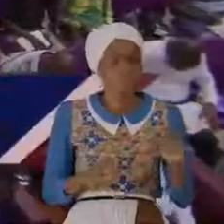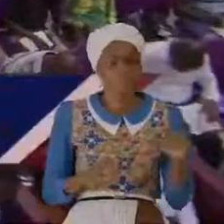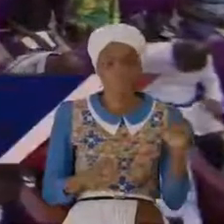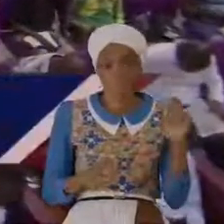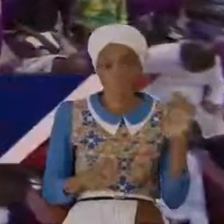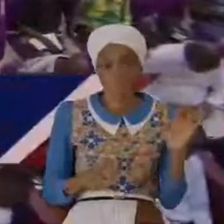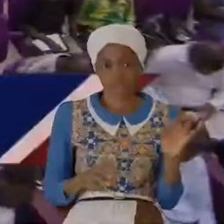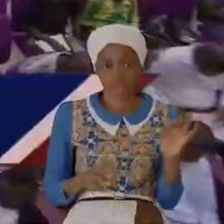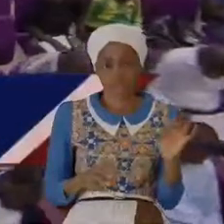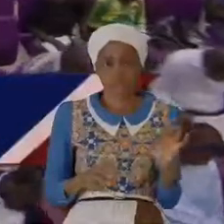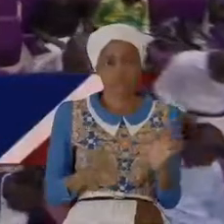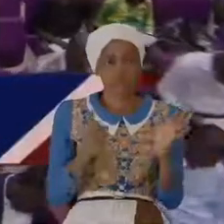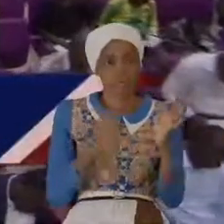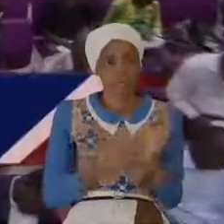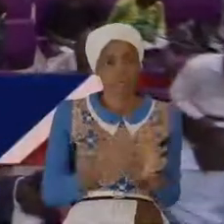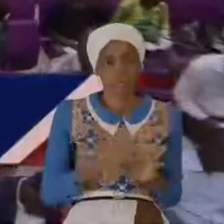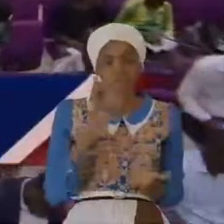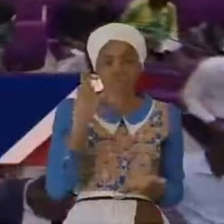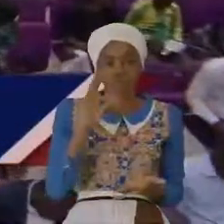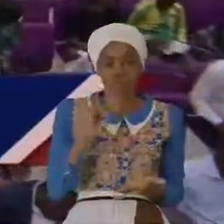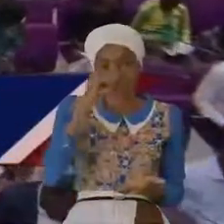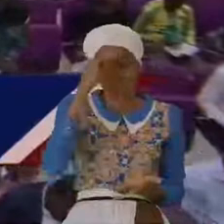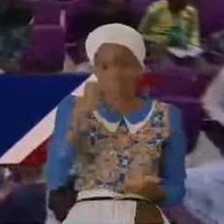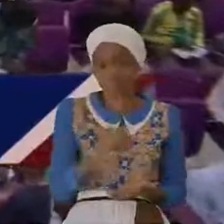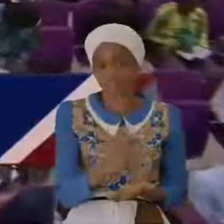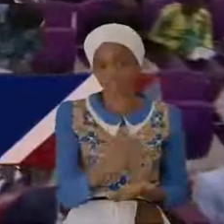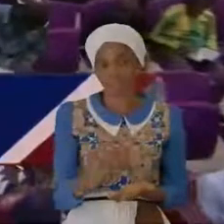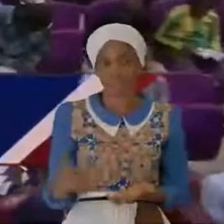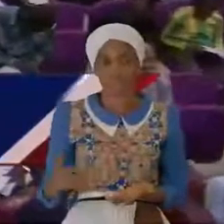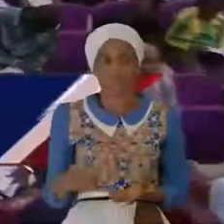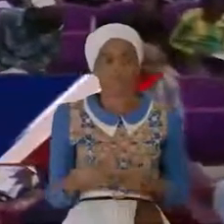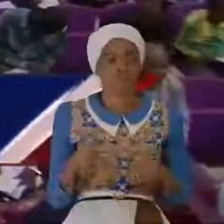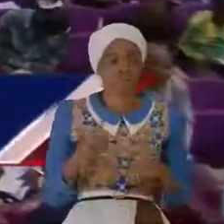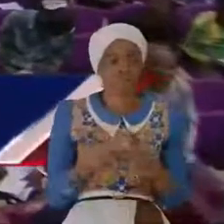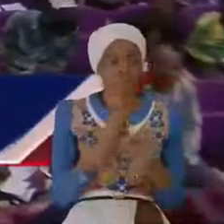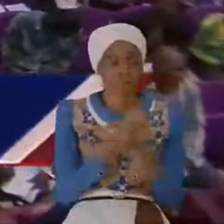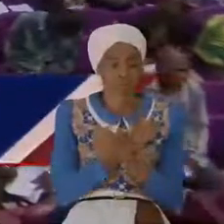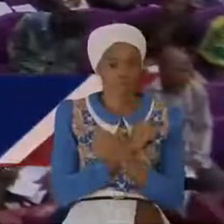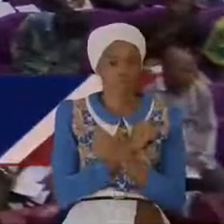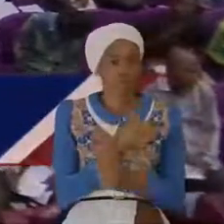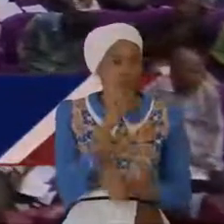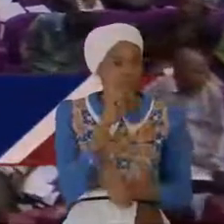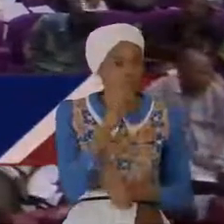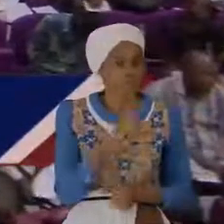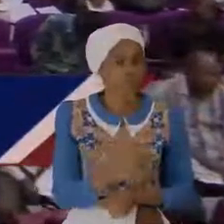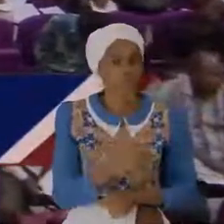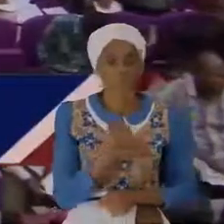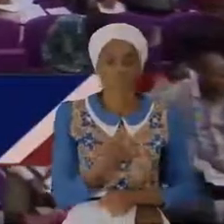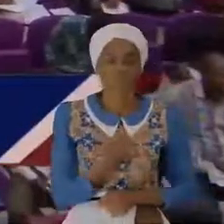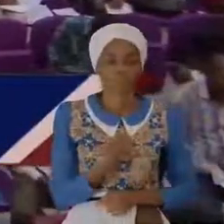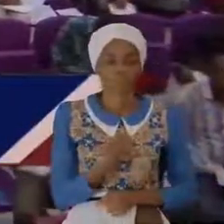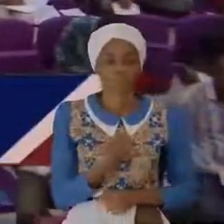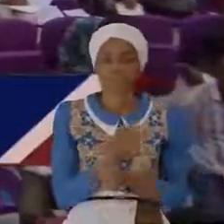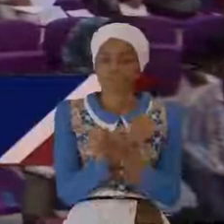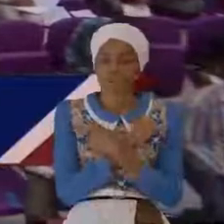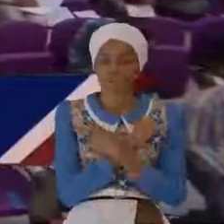Romains 13, verset 8. « Ne devez rien à personne, si ce n'est de vous aimer les uns les